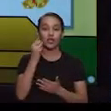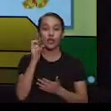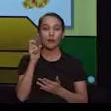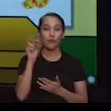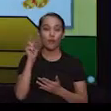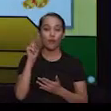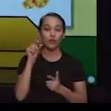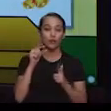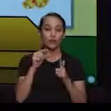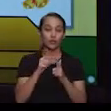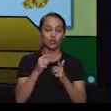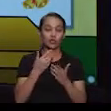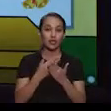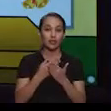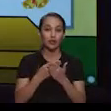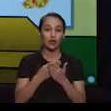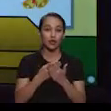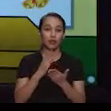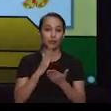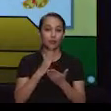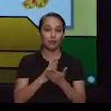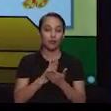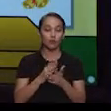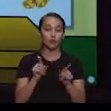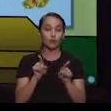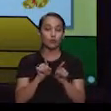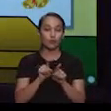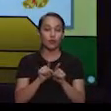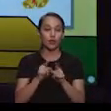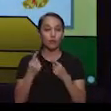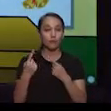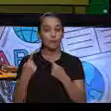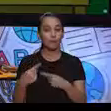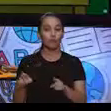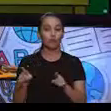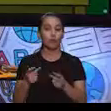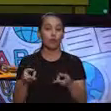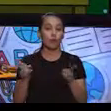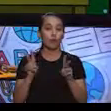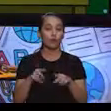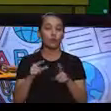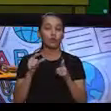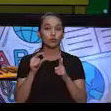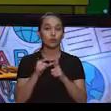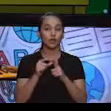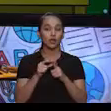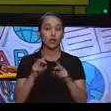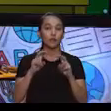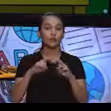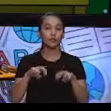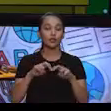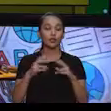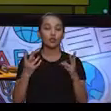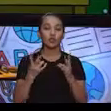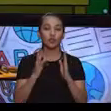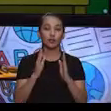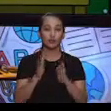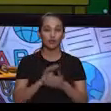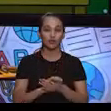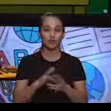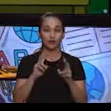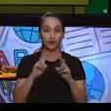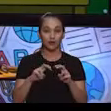shu tartibda qolgan so'zlarni mana shunday tahlil qilishingiz kerak edi. Tahlil qildingizmi? Unday